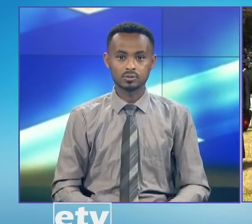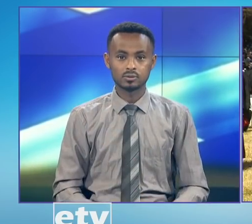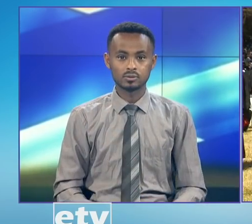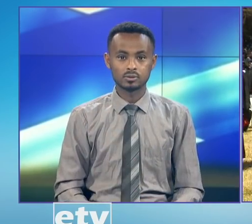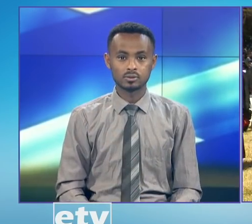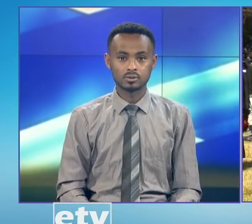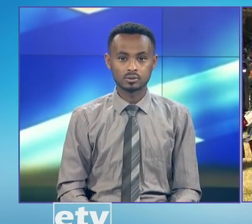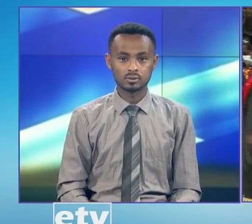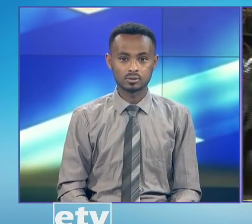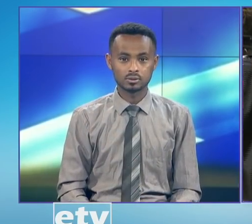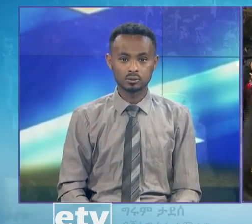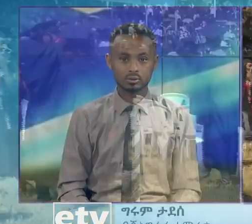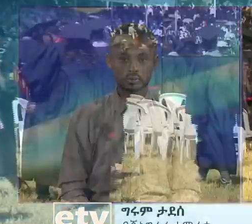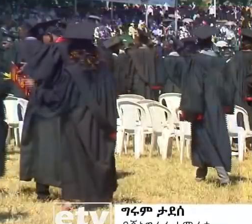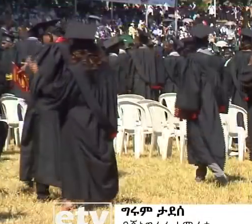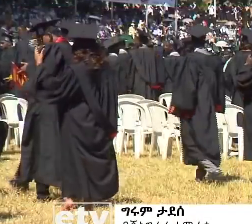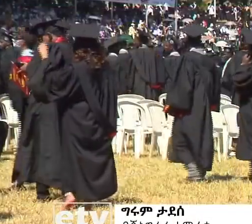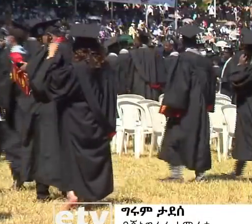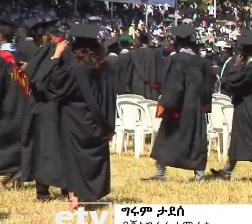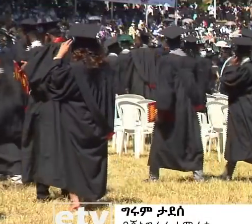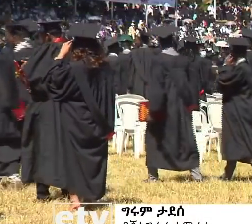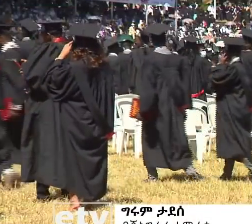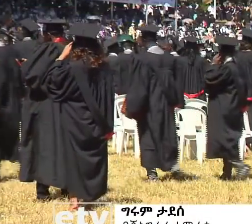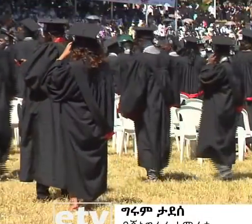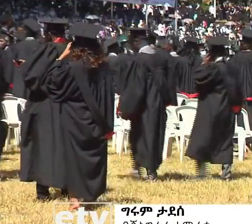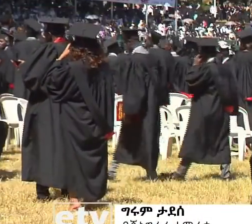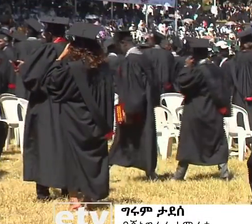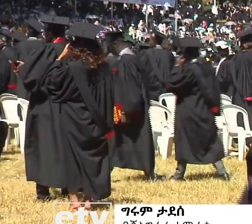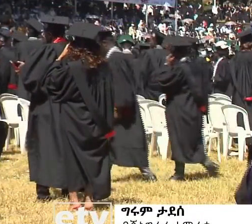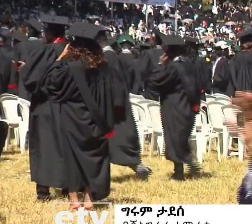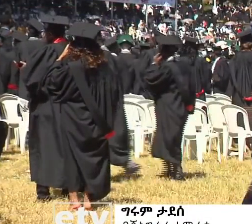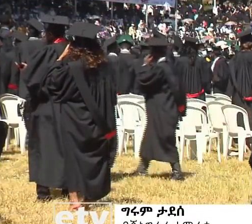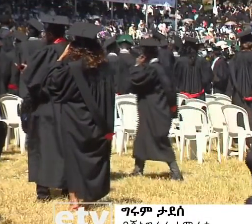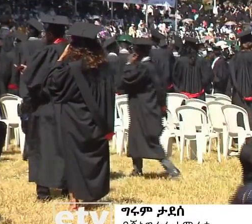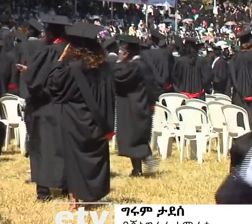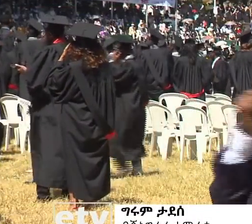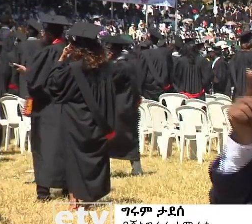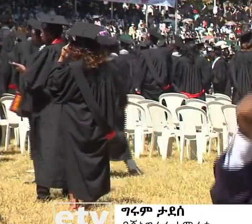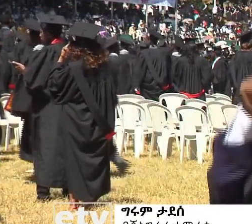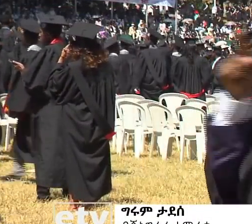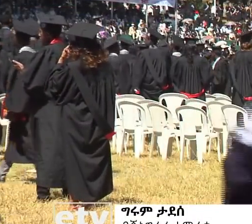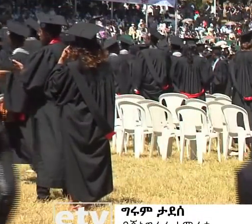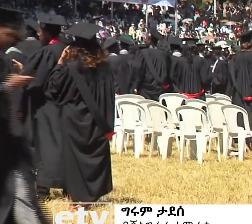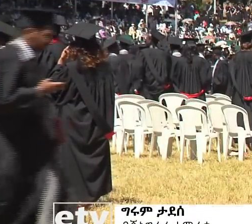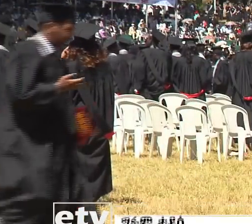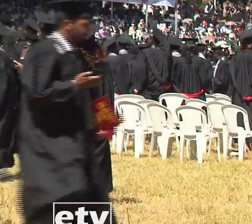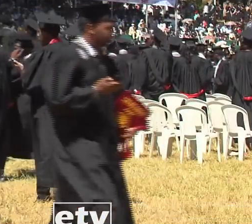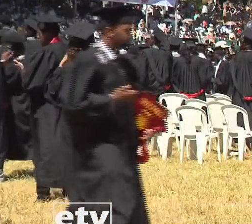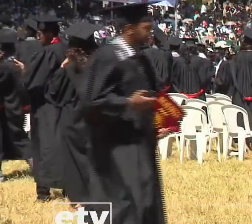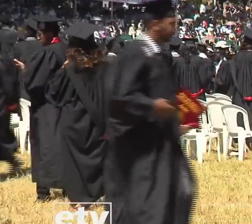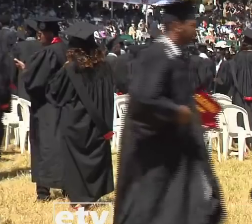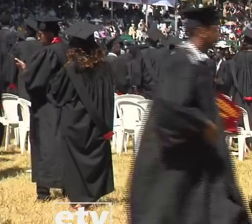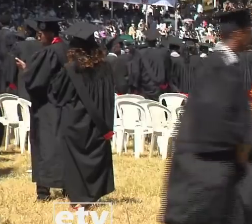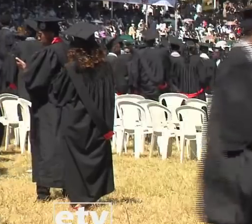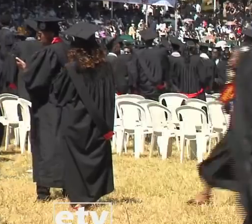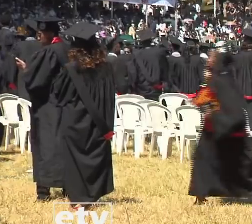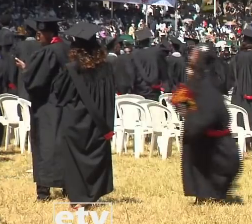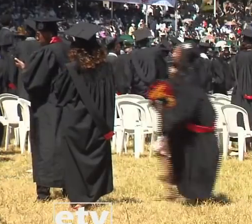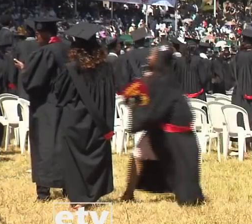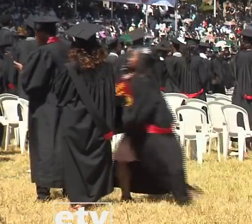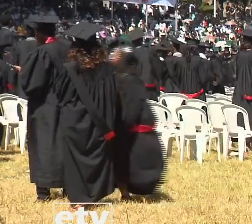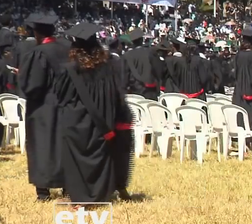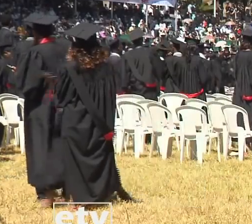አቶ አሰፋ የሚባል መምራ አሁን ባጉልተል በአሜሪካን ሀገሩ ነው እኔ መስዋዕትነት ከፍራ ከዚህ